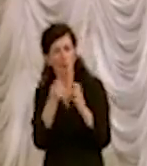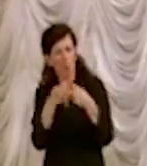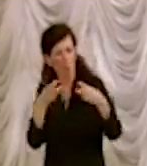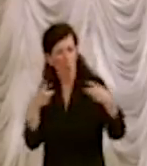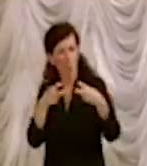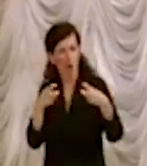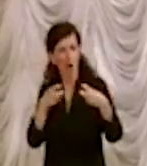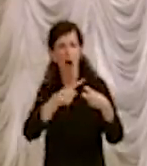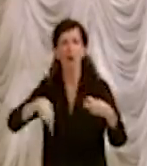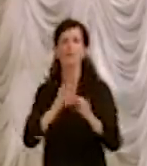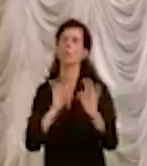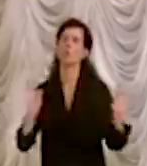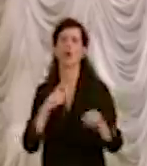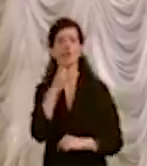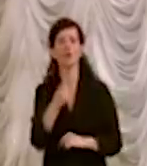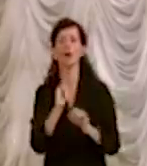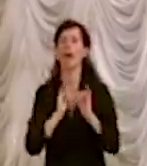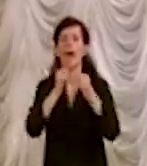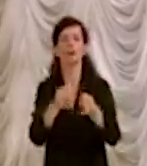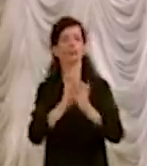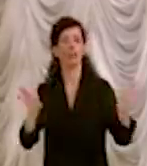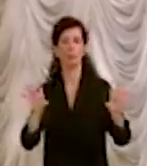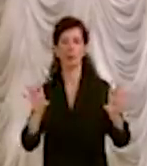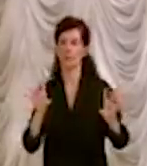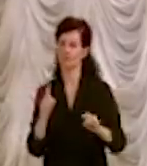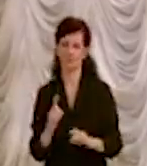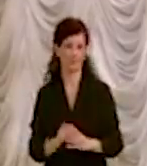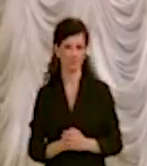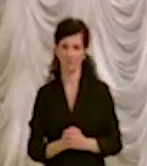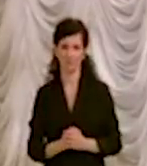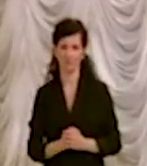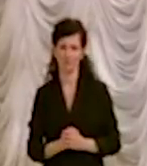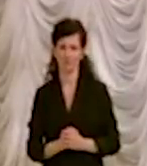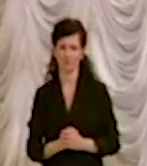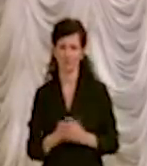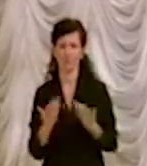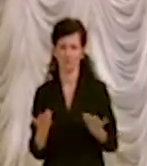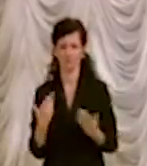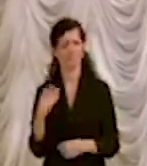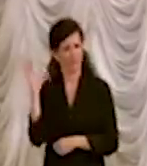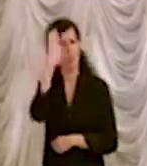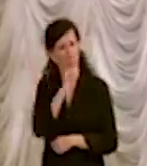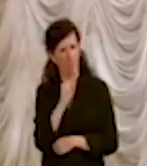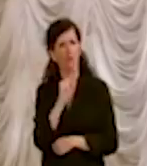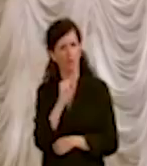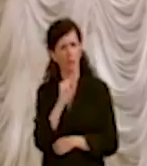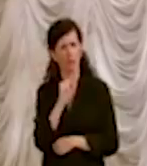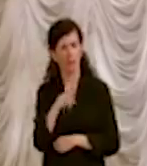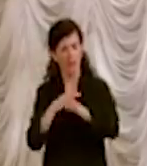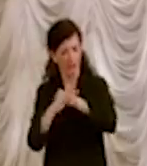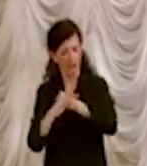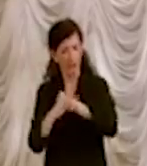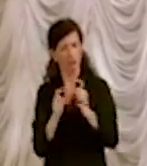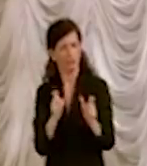permetterci di dire si esce liberamente. Comprendiamo che questo regime restrittivo è